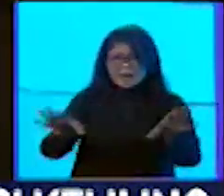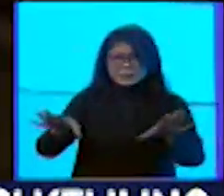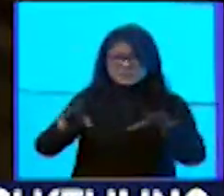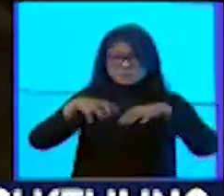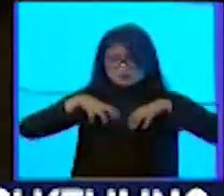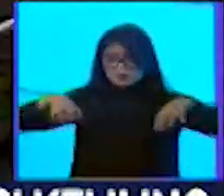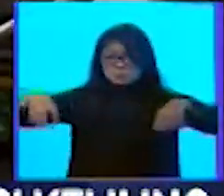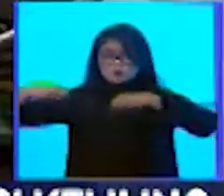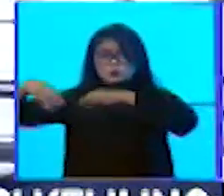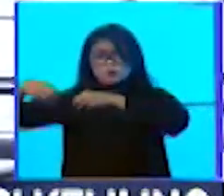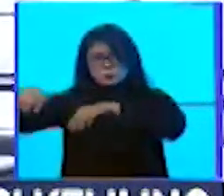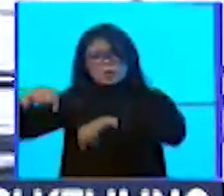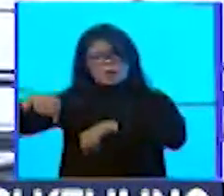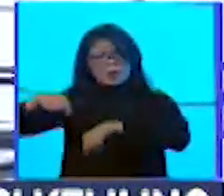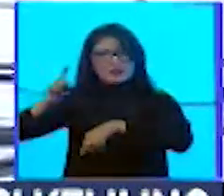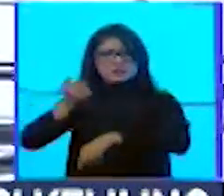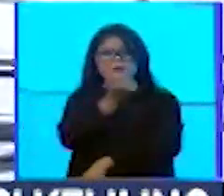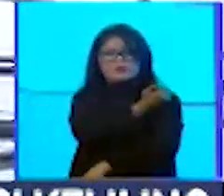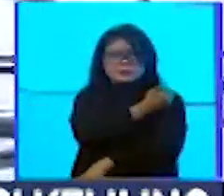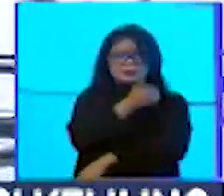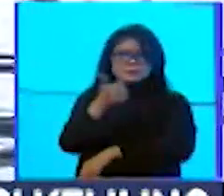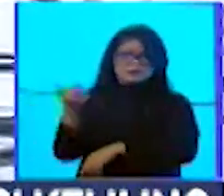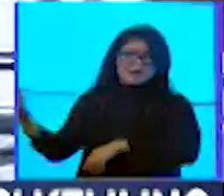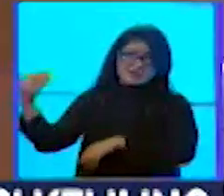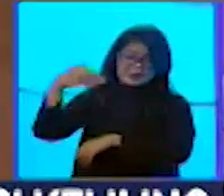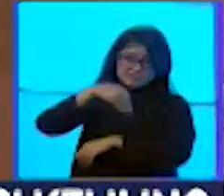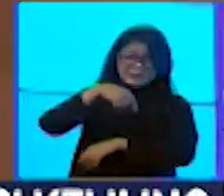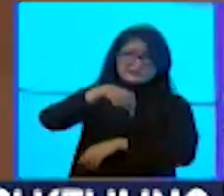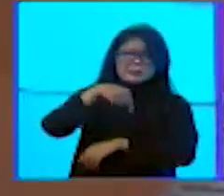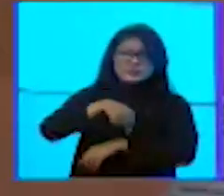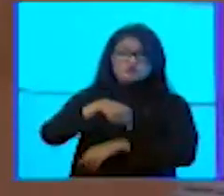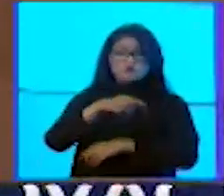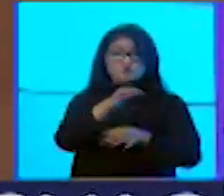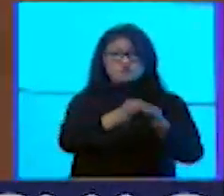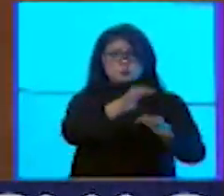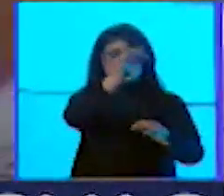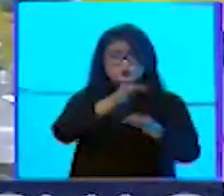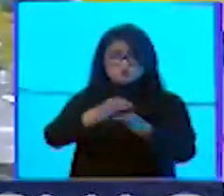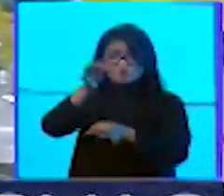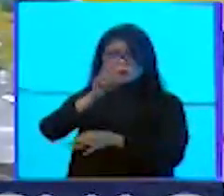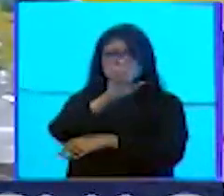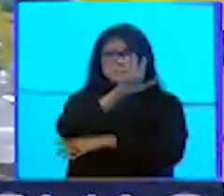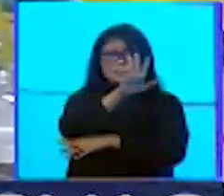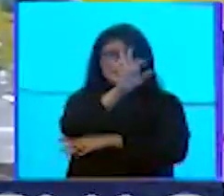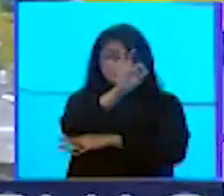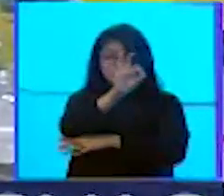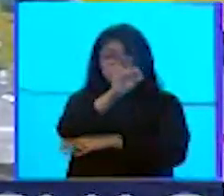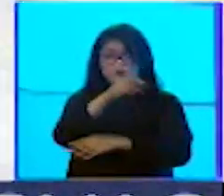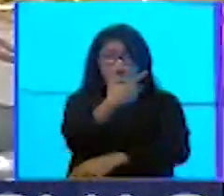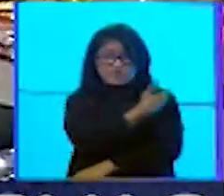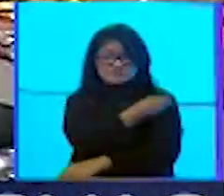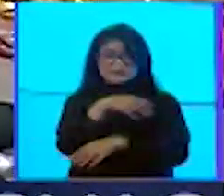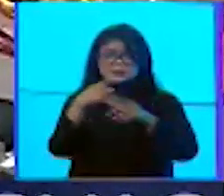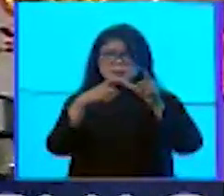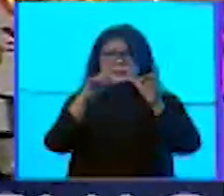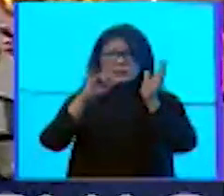Jalan Sabang. Dirantas PMJ menyediakan kuota hingga 150 vaksin Sinovac secara gratis.